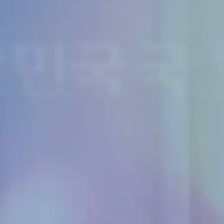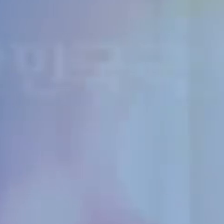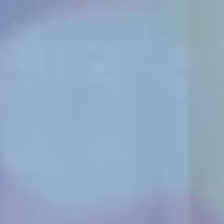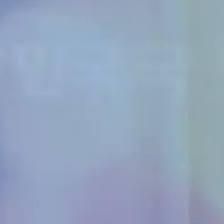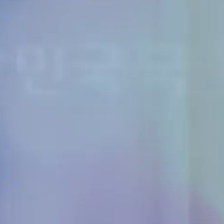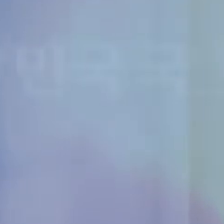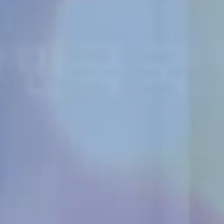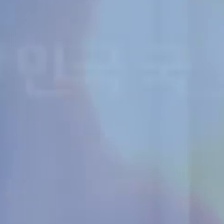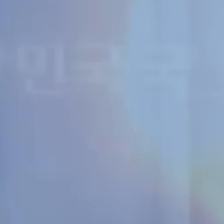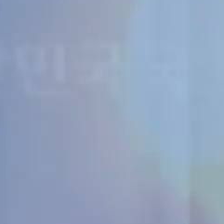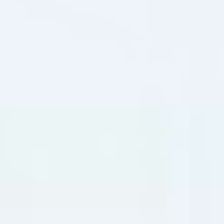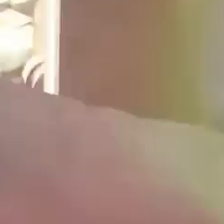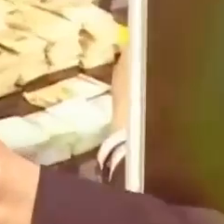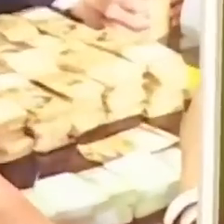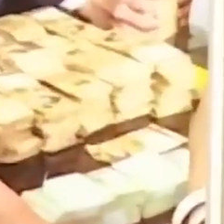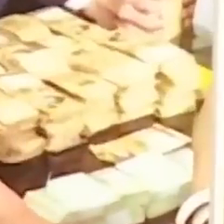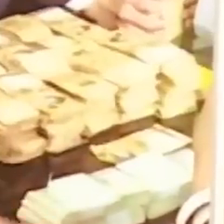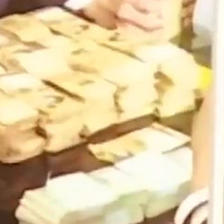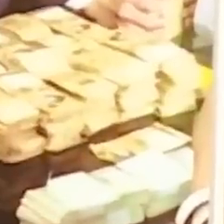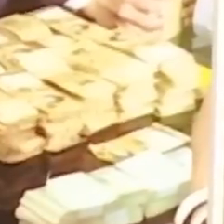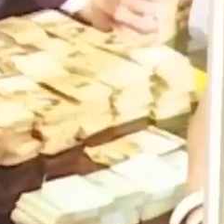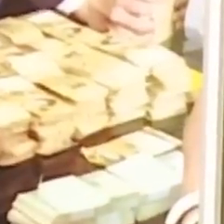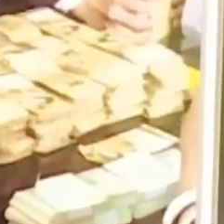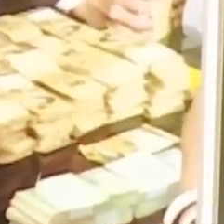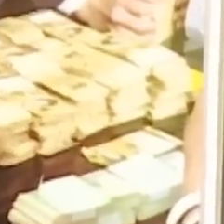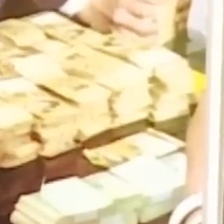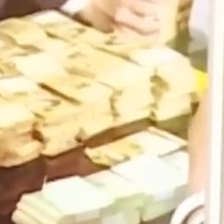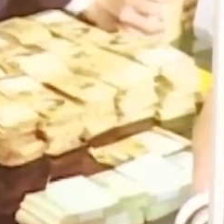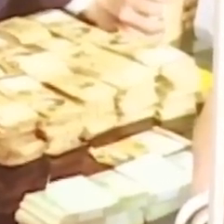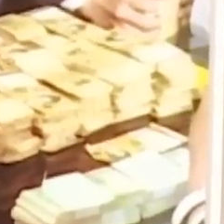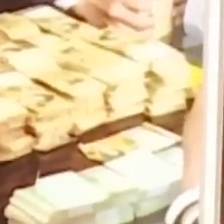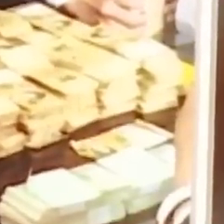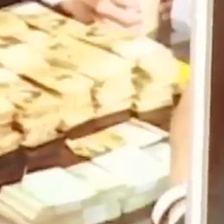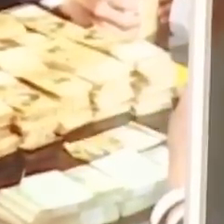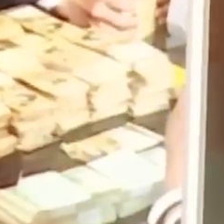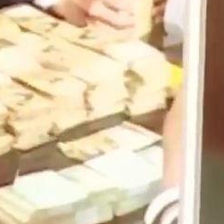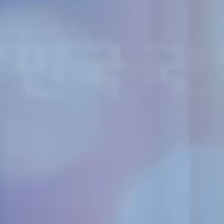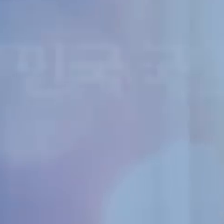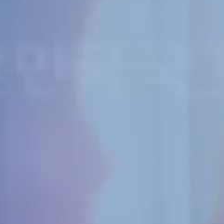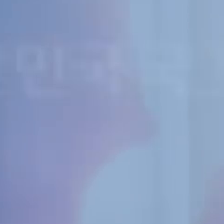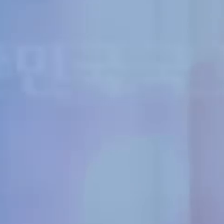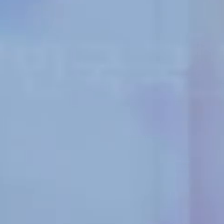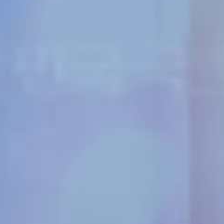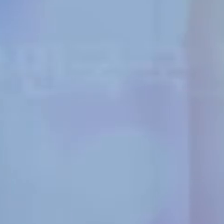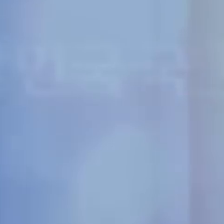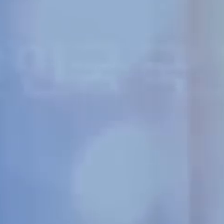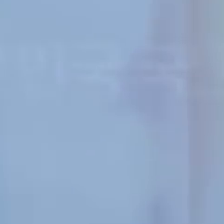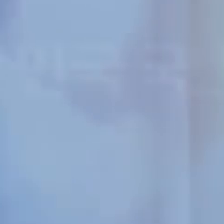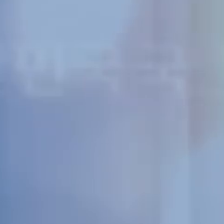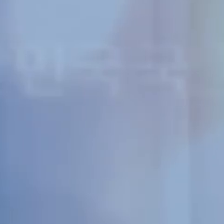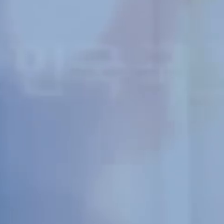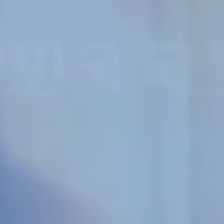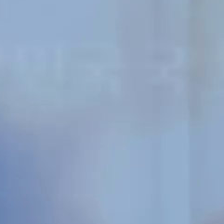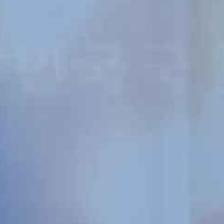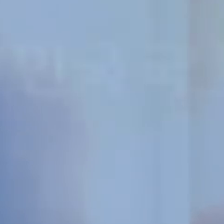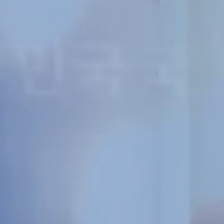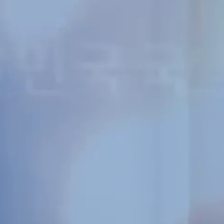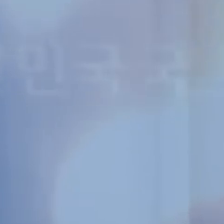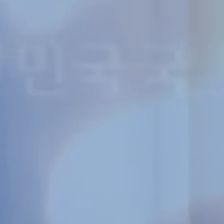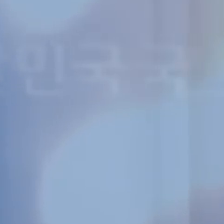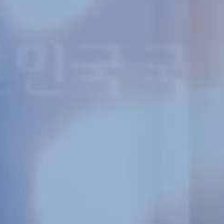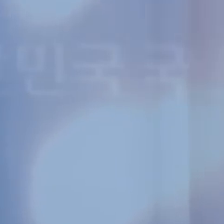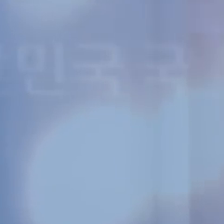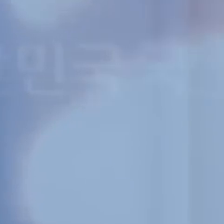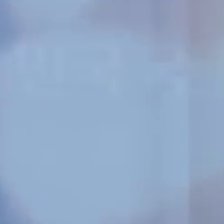이렇게 축의금, 부의금을 이 봉투째로 수십 개 이렇게 놔뒀는데 이거를 봉투에 있던 돈을